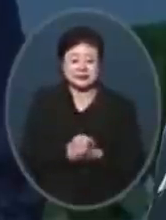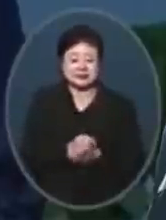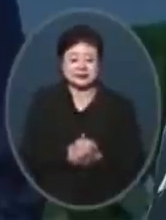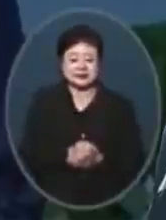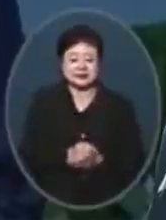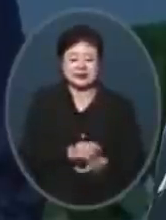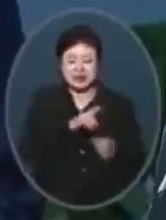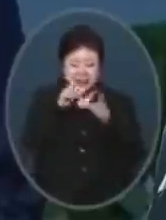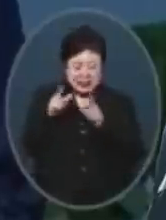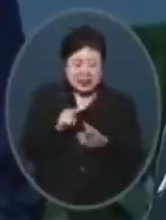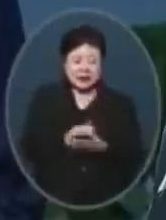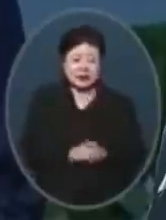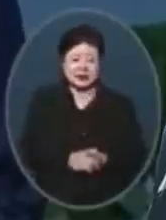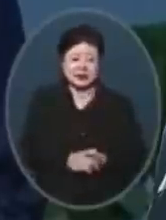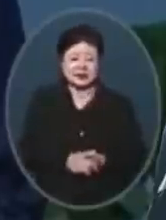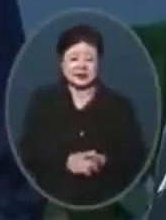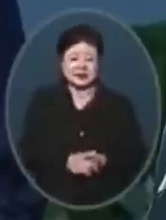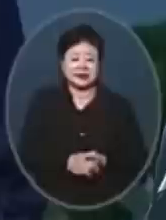살림을